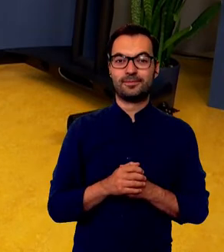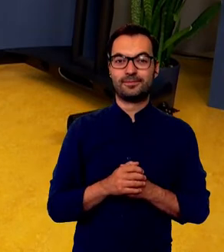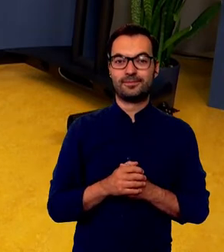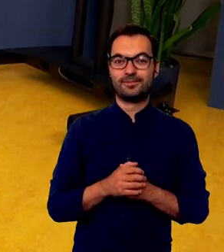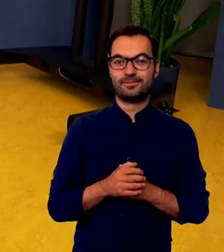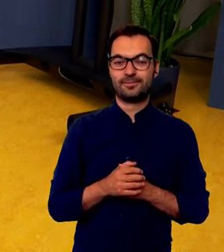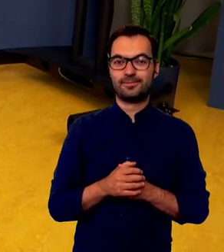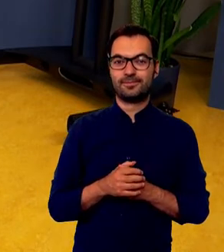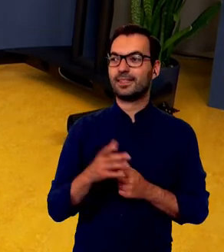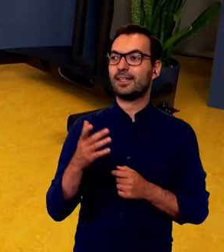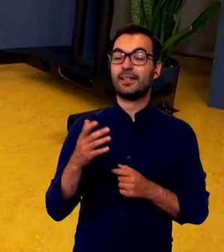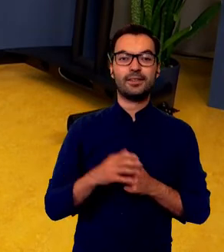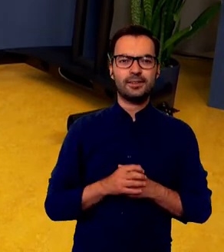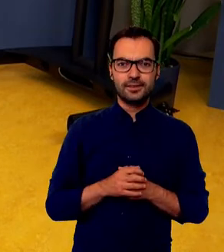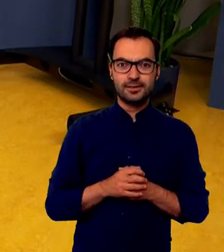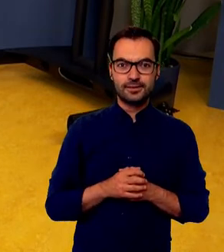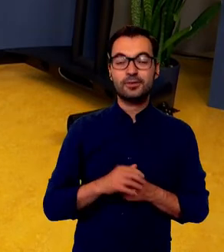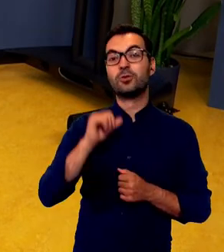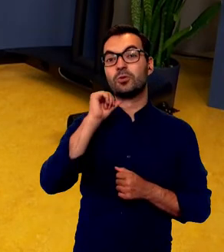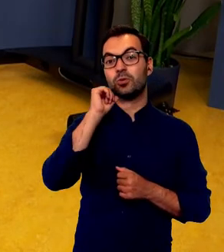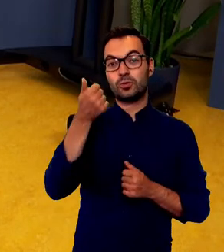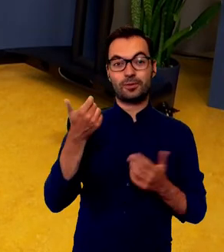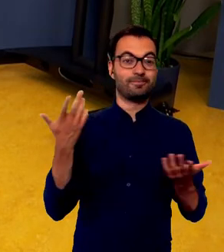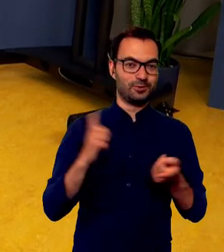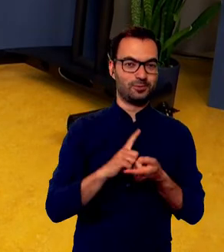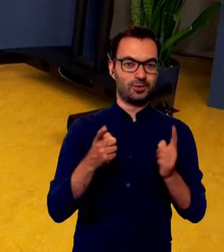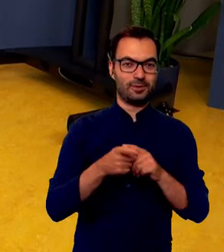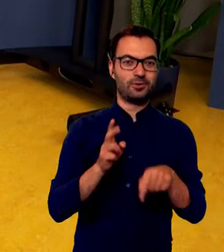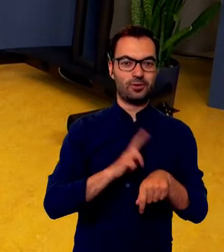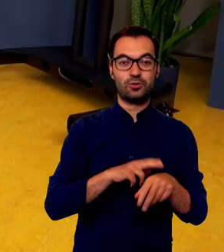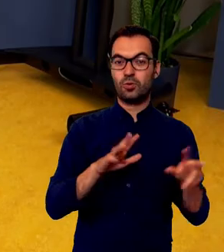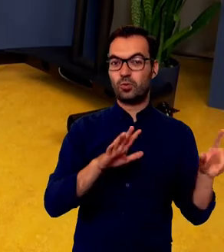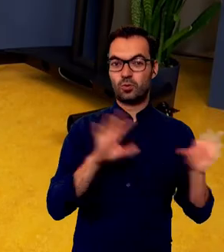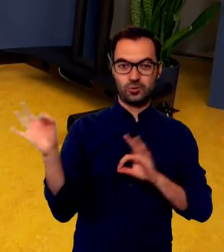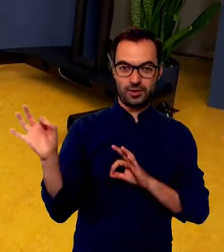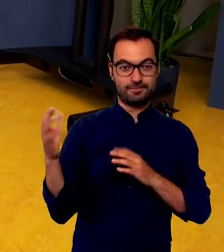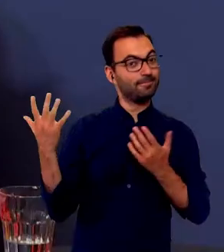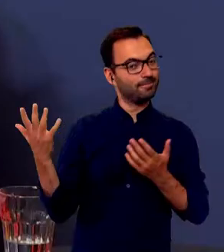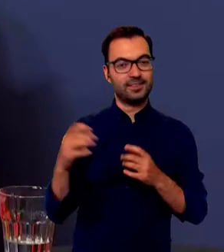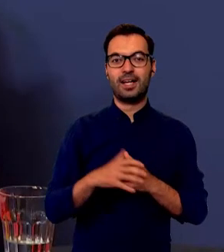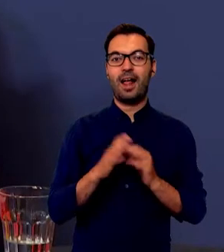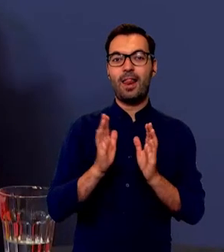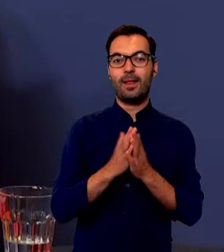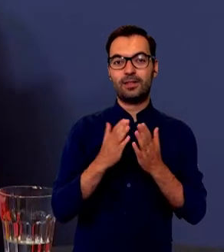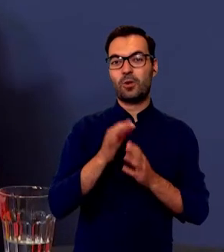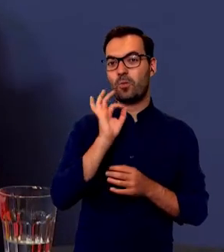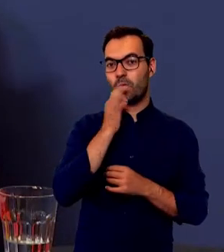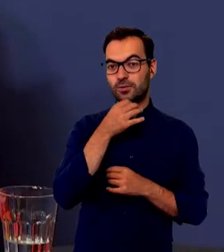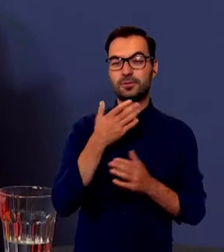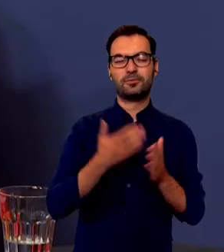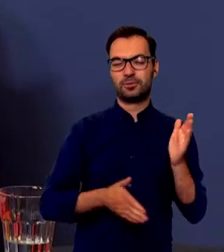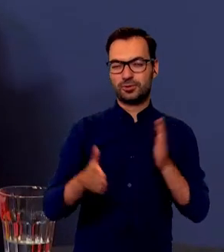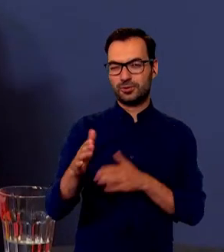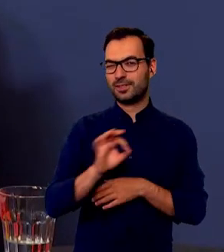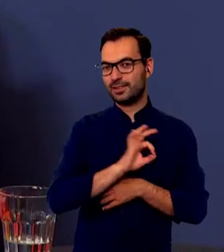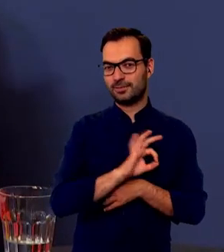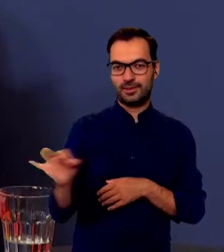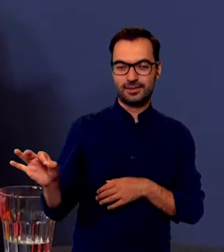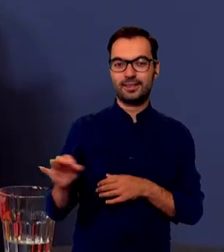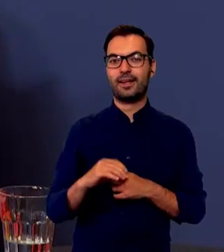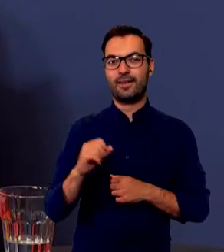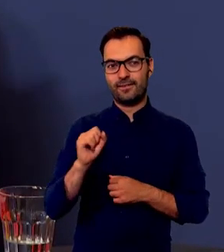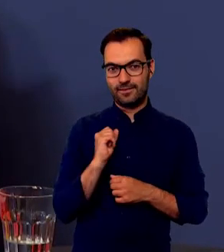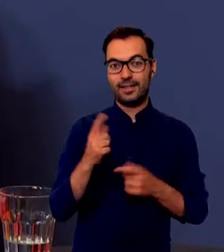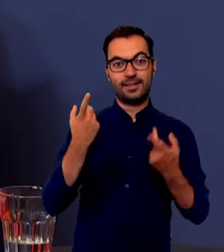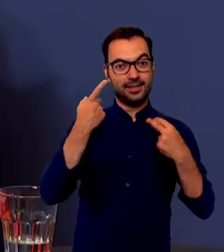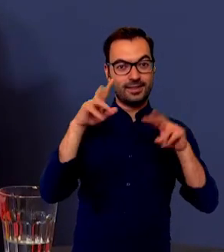dziękuję. W miłym gronie, więc niech tak właśnie będzie. A jutro widzimy się, mam nadzieję, o godzinie 20. Była mowa o literaturze młodzieżowej, więc szykujemy dla was, myślę, że